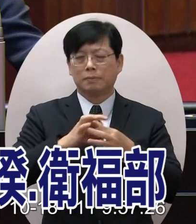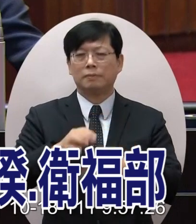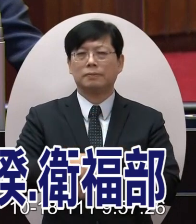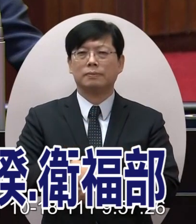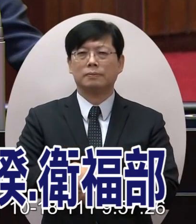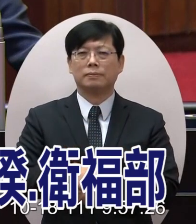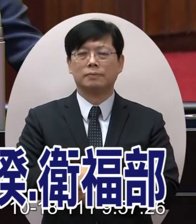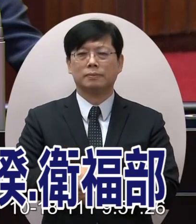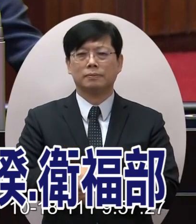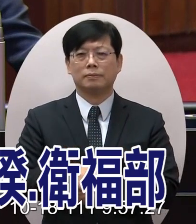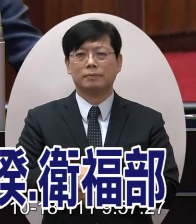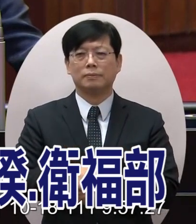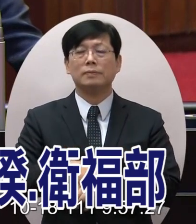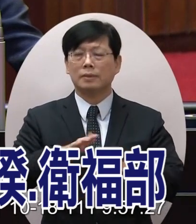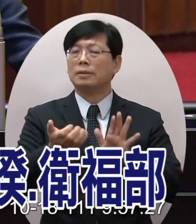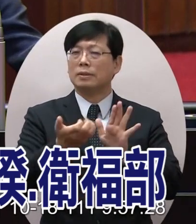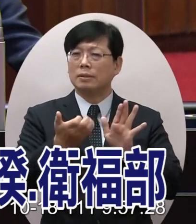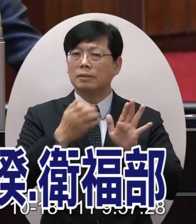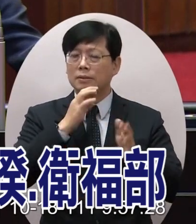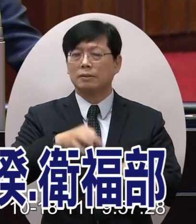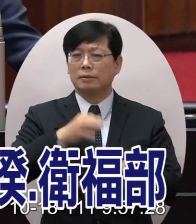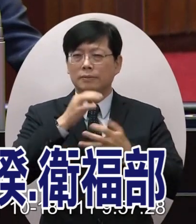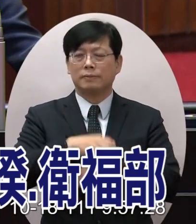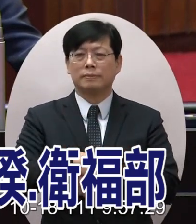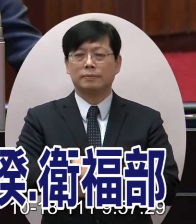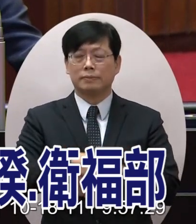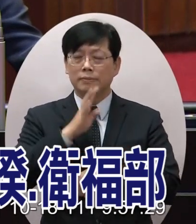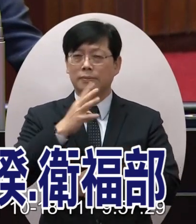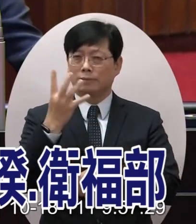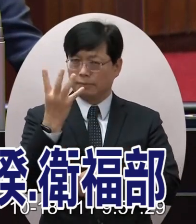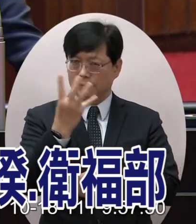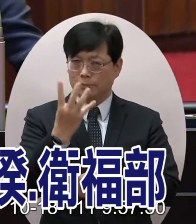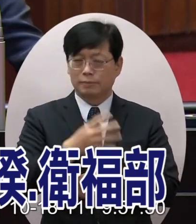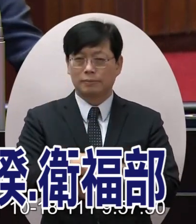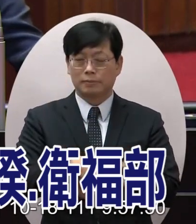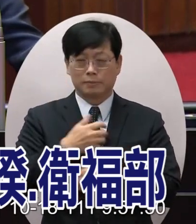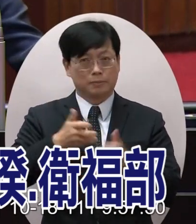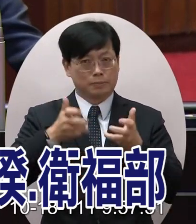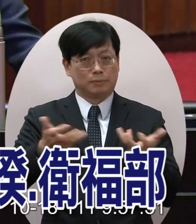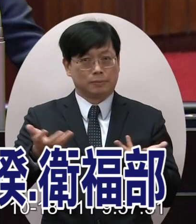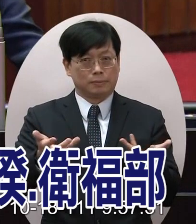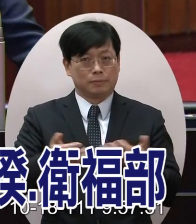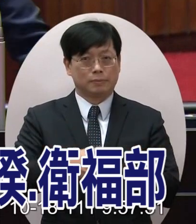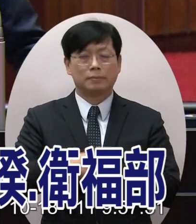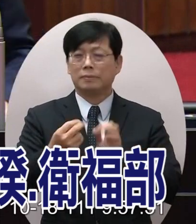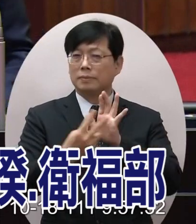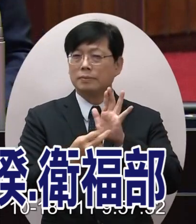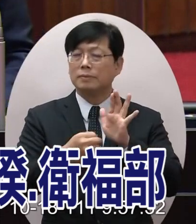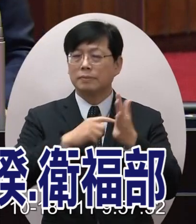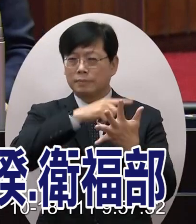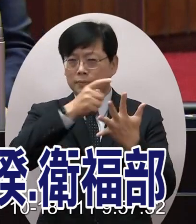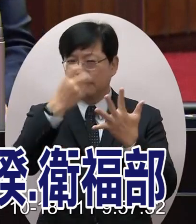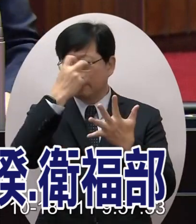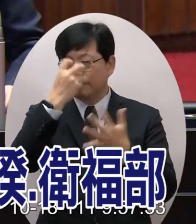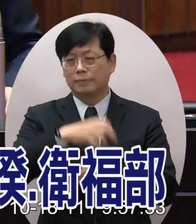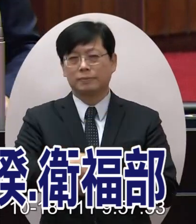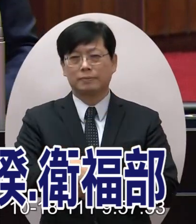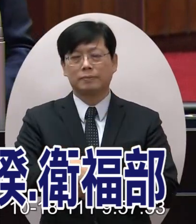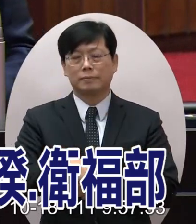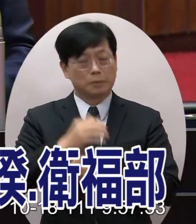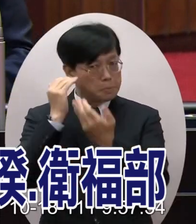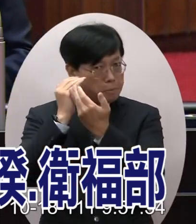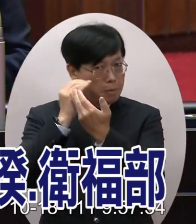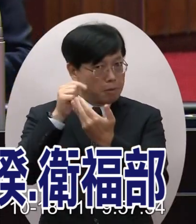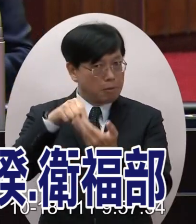我们没有跟审计部讲说要保密30年。 那今天呢，我刚才提到的有四个重点，我们来检视，逐一检视一下。我们看看黑